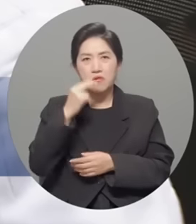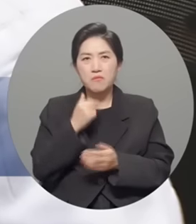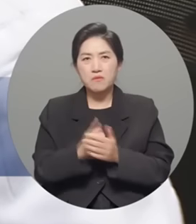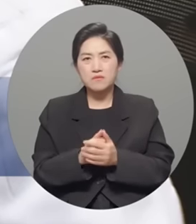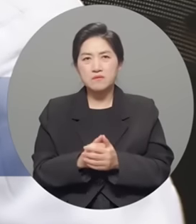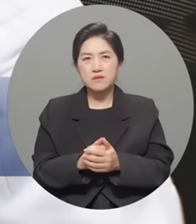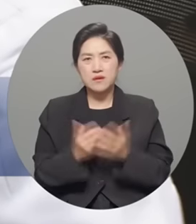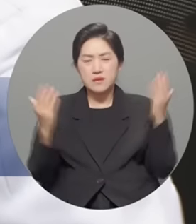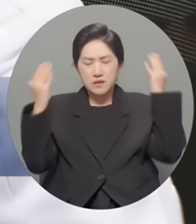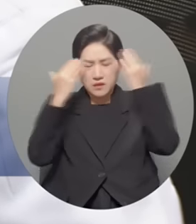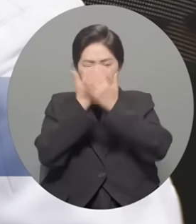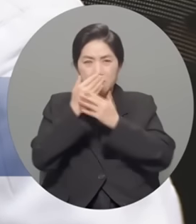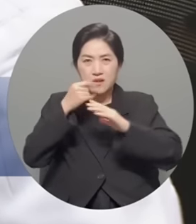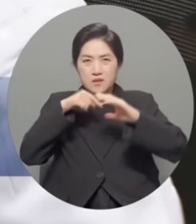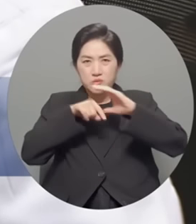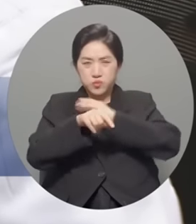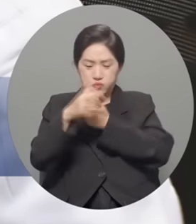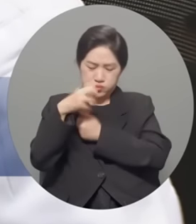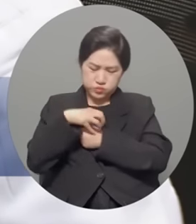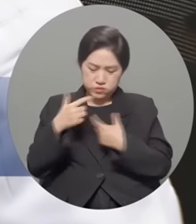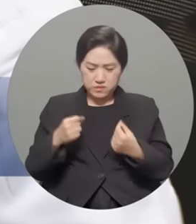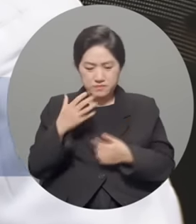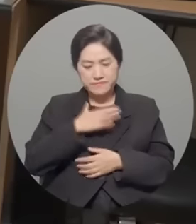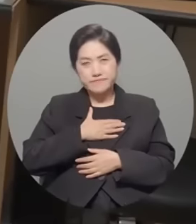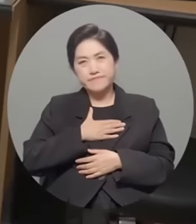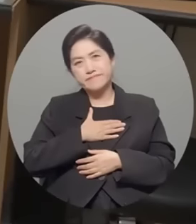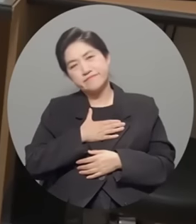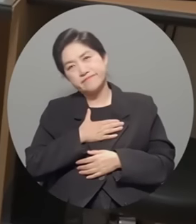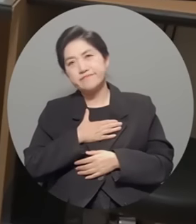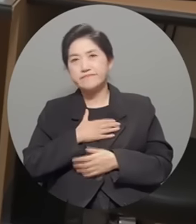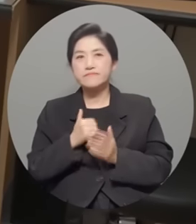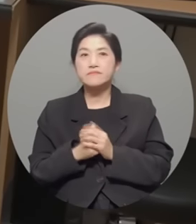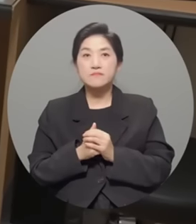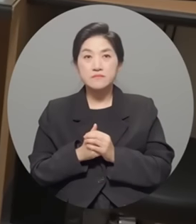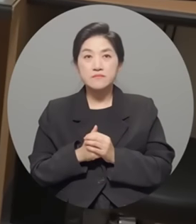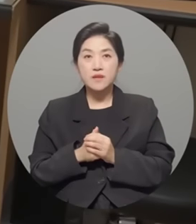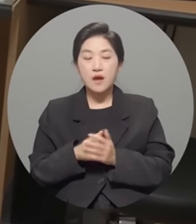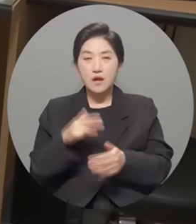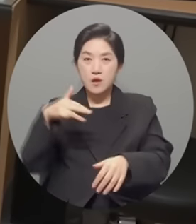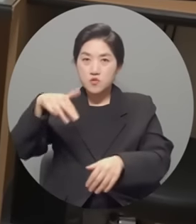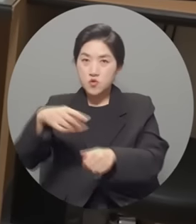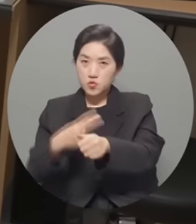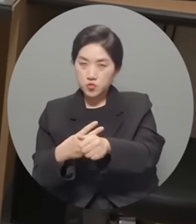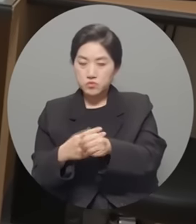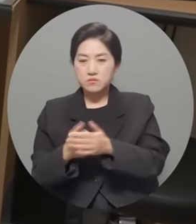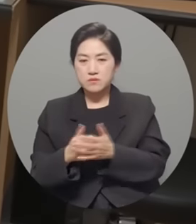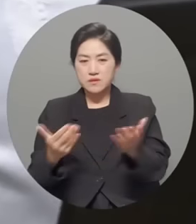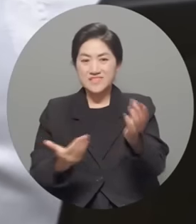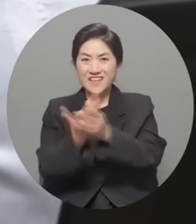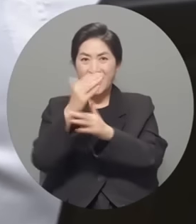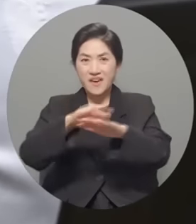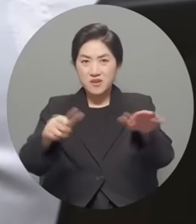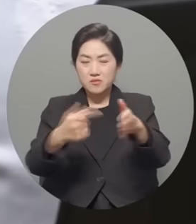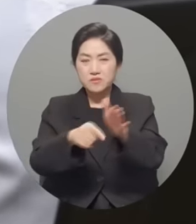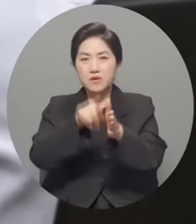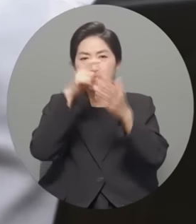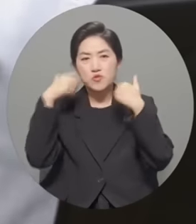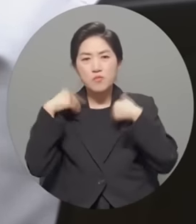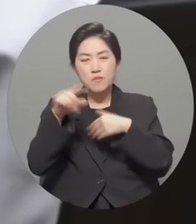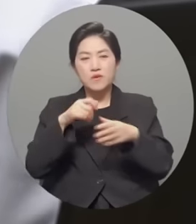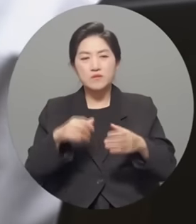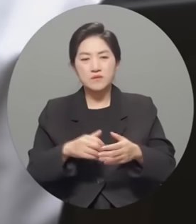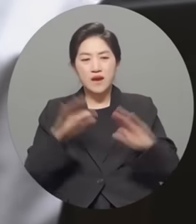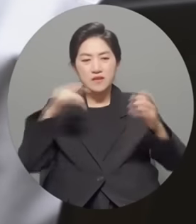그런 동굴 속에 갇혀있는 그런 기분. 최 교수 역시 사태 해결을 위해 정부가 먼저 증원